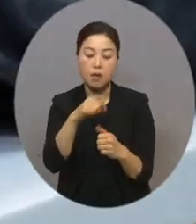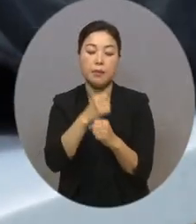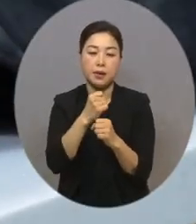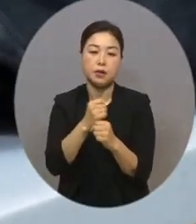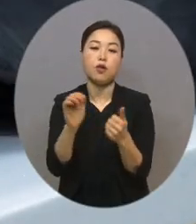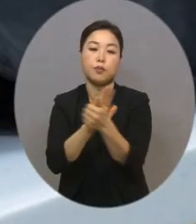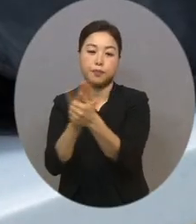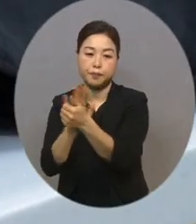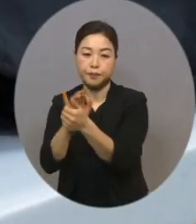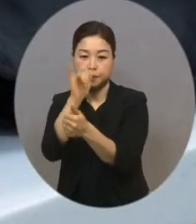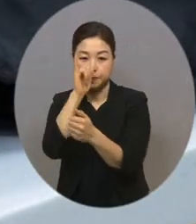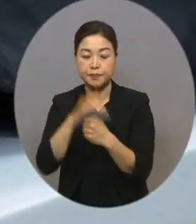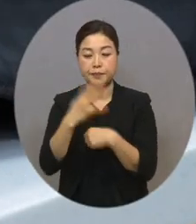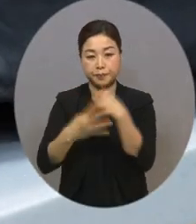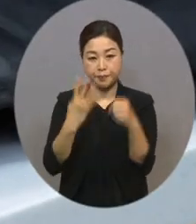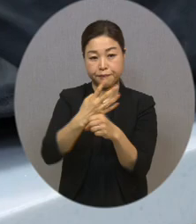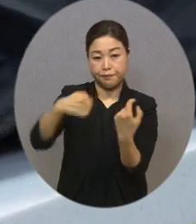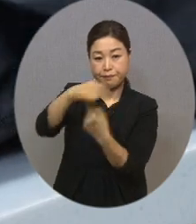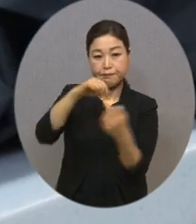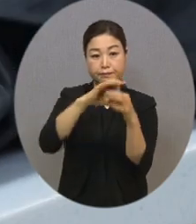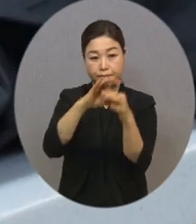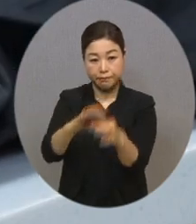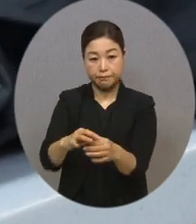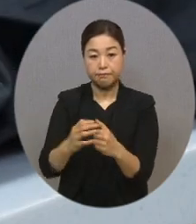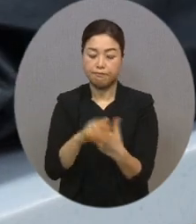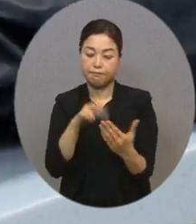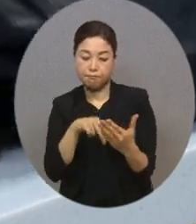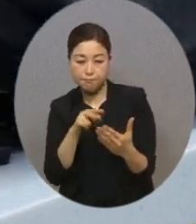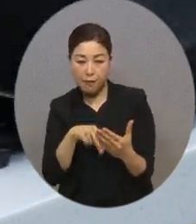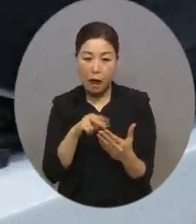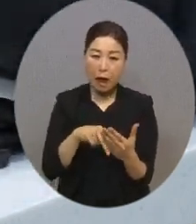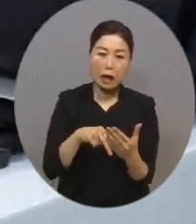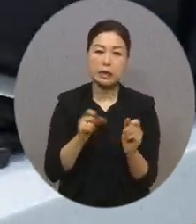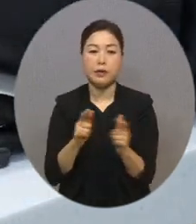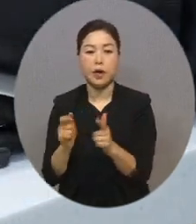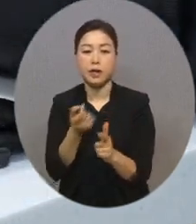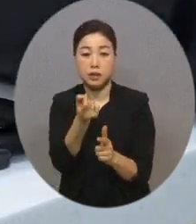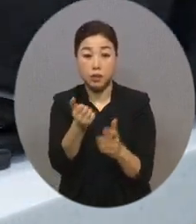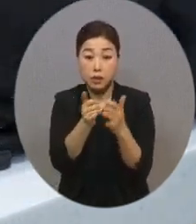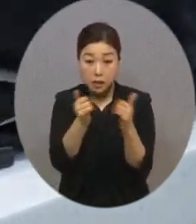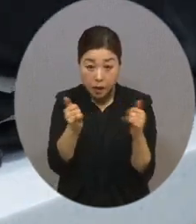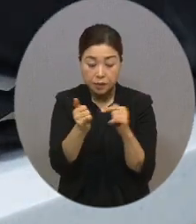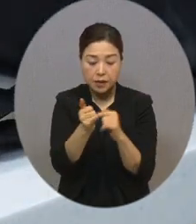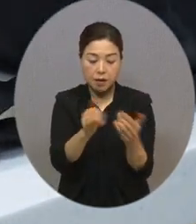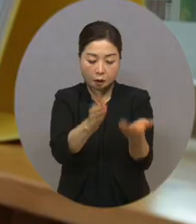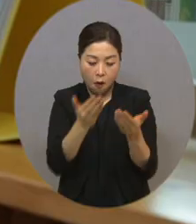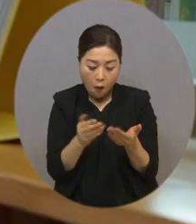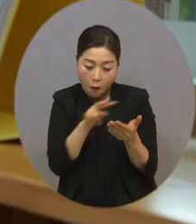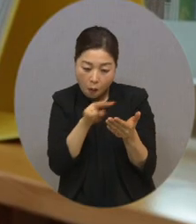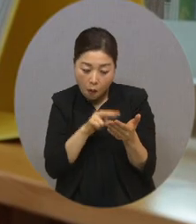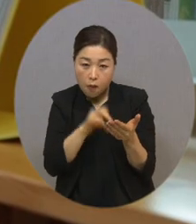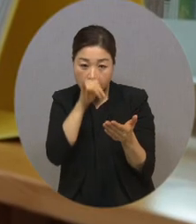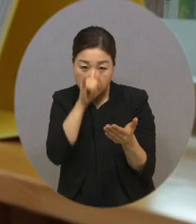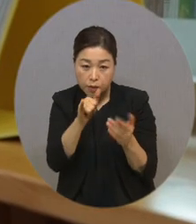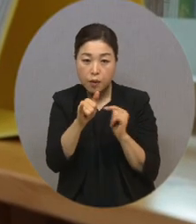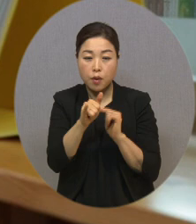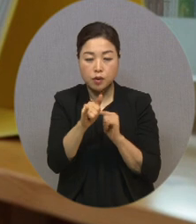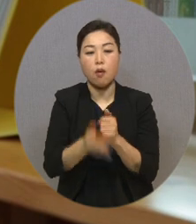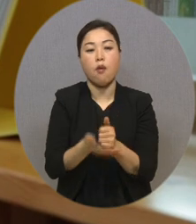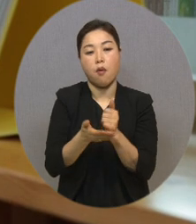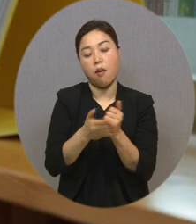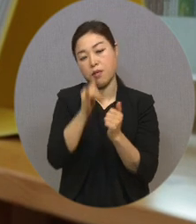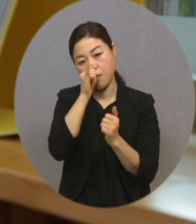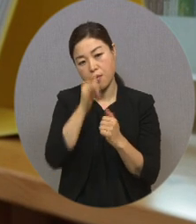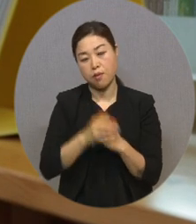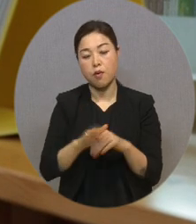4년째 운영 중인 이 서비스는 독서 소외계층의 정보 접근성을 높이며 좋은 반응을 얻었고 이번 달 기준 총